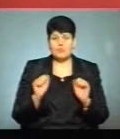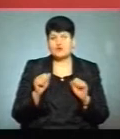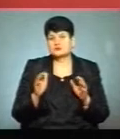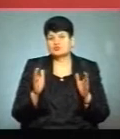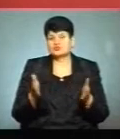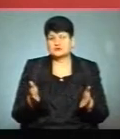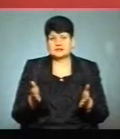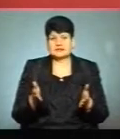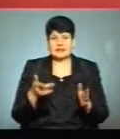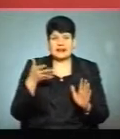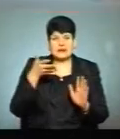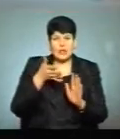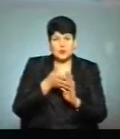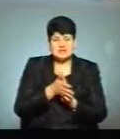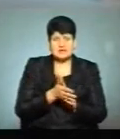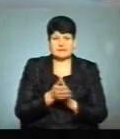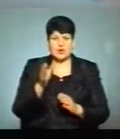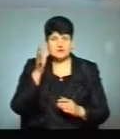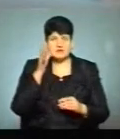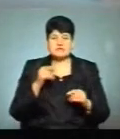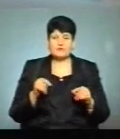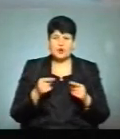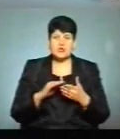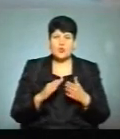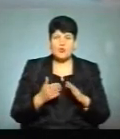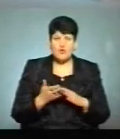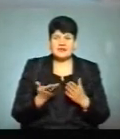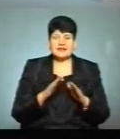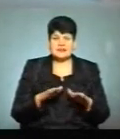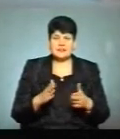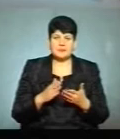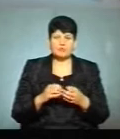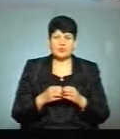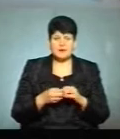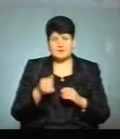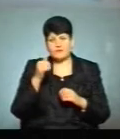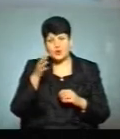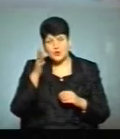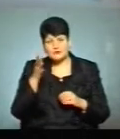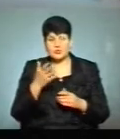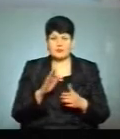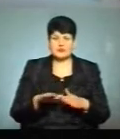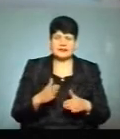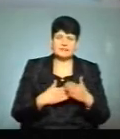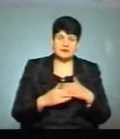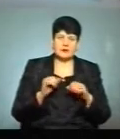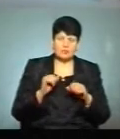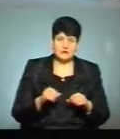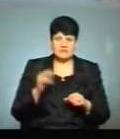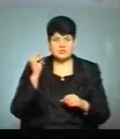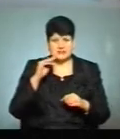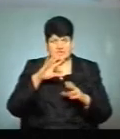бути інклюзивна освіта, тобто створення умов для того, щоб діти, які мають вади в розвитку, або діти з інвалідністю могли навчатись в